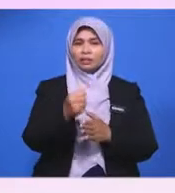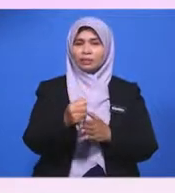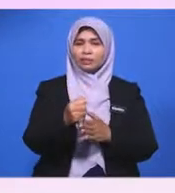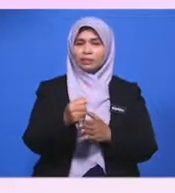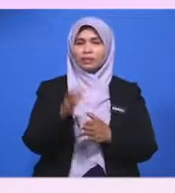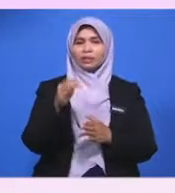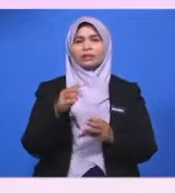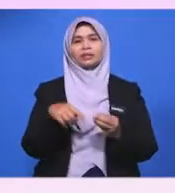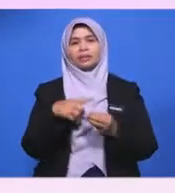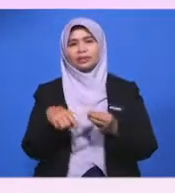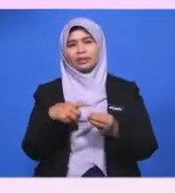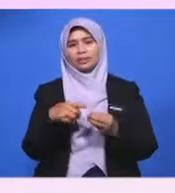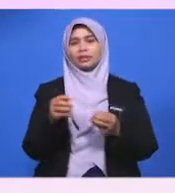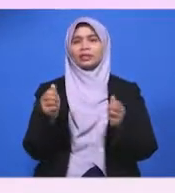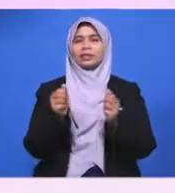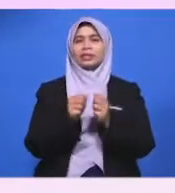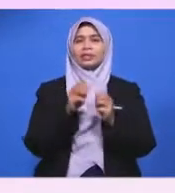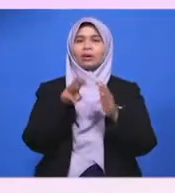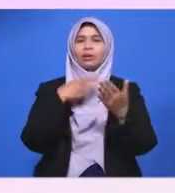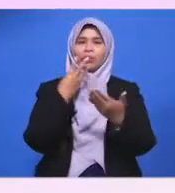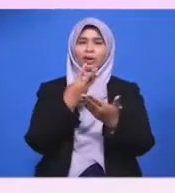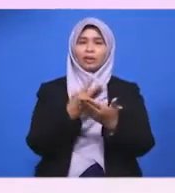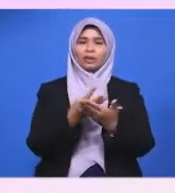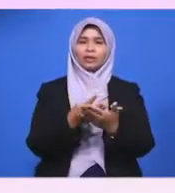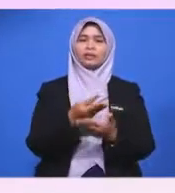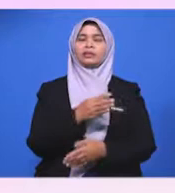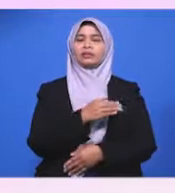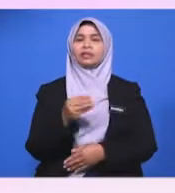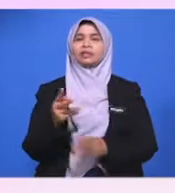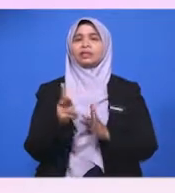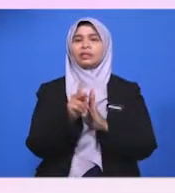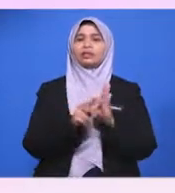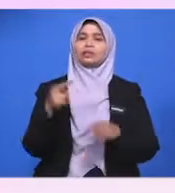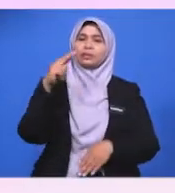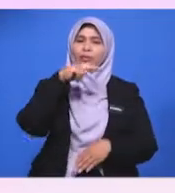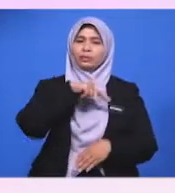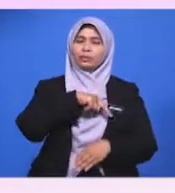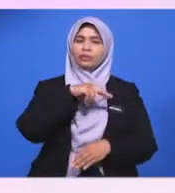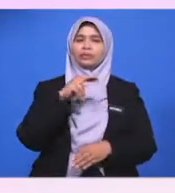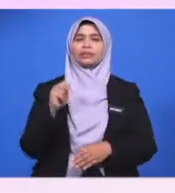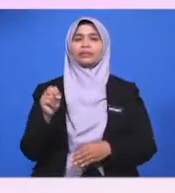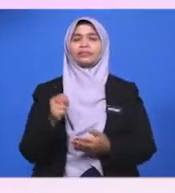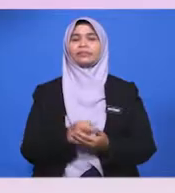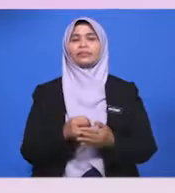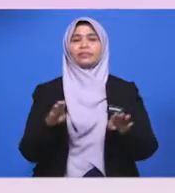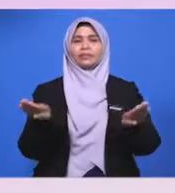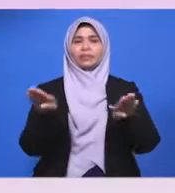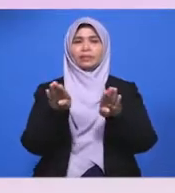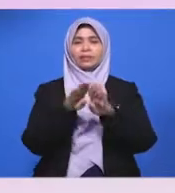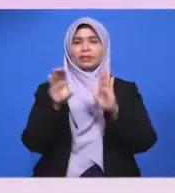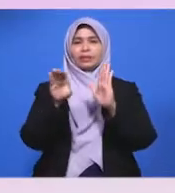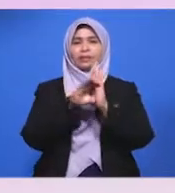ataupun yang berkisarkan dengan keuangan dan keuntungan. Sebagai